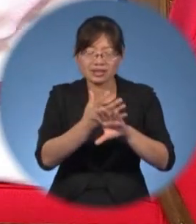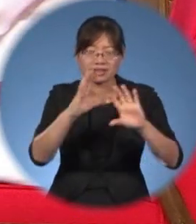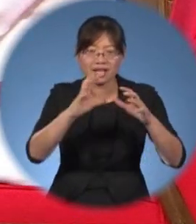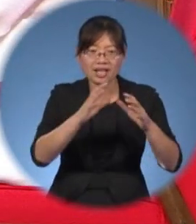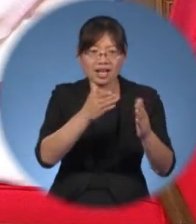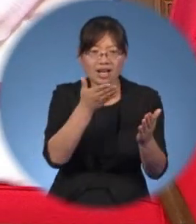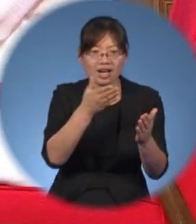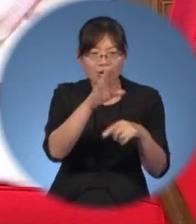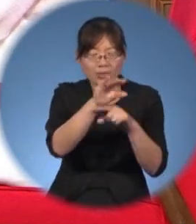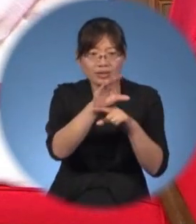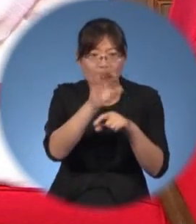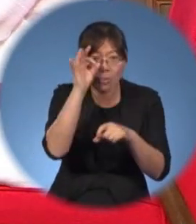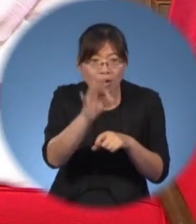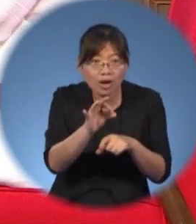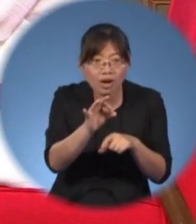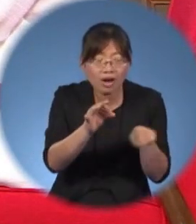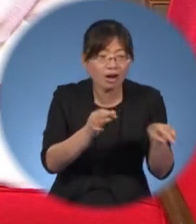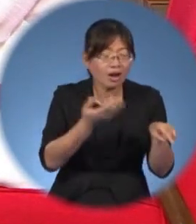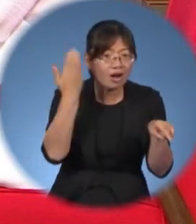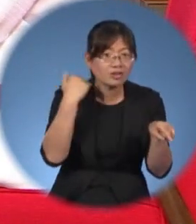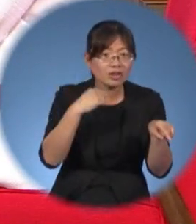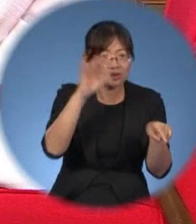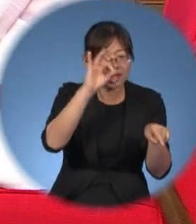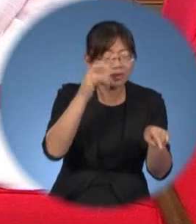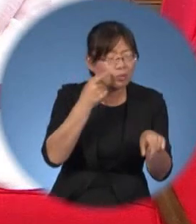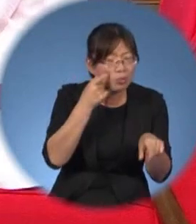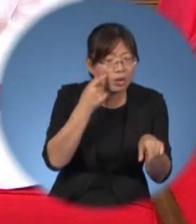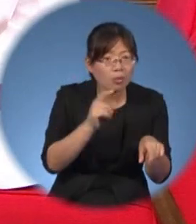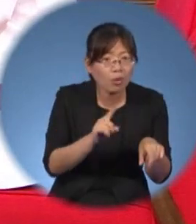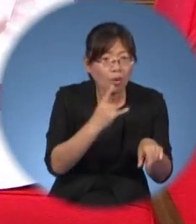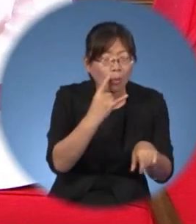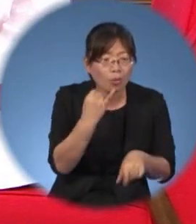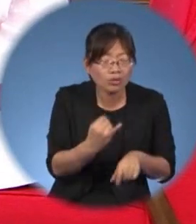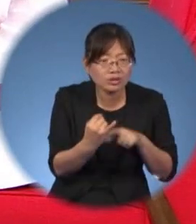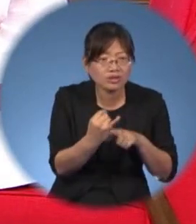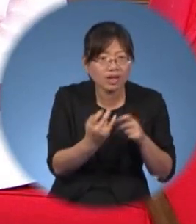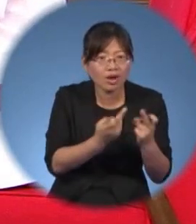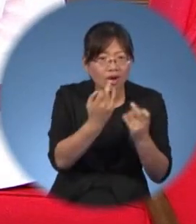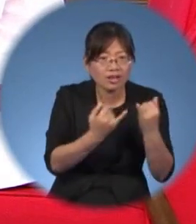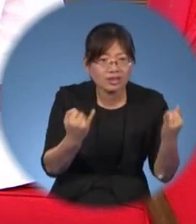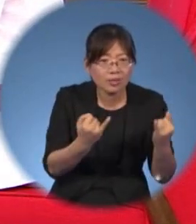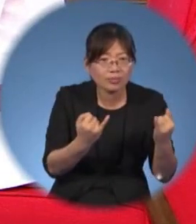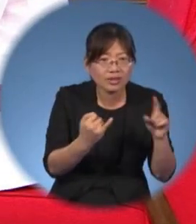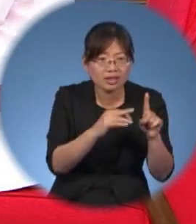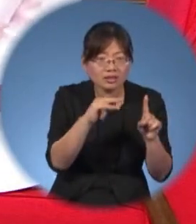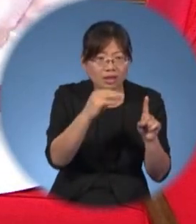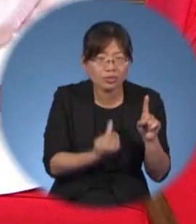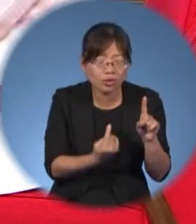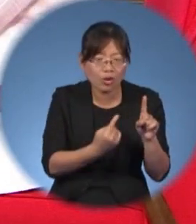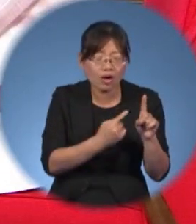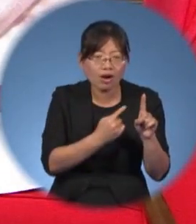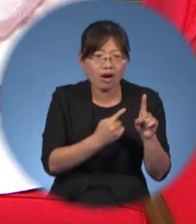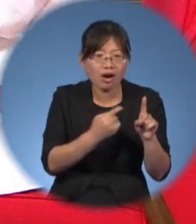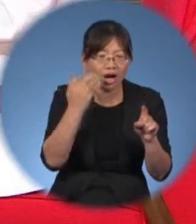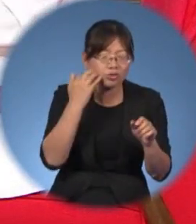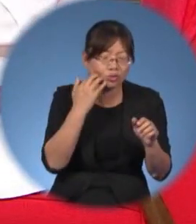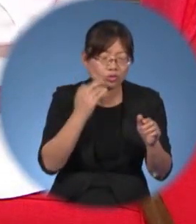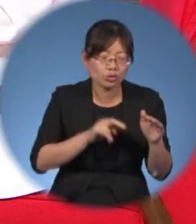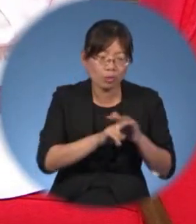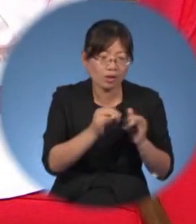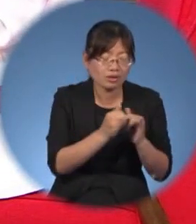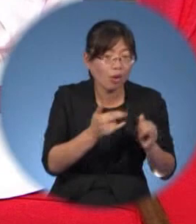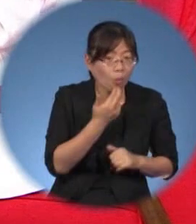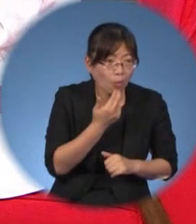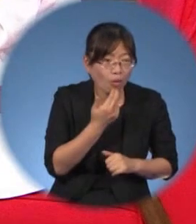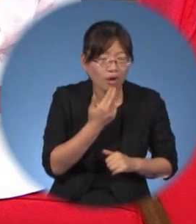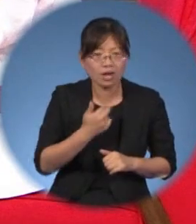그랬어요. 근데 그때도 못 찾으셨다는 얘기는 뭐. 어머님 또 형제들이 한 분도 월남하신 분은 없다는 얘기인가? 제가 활동하고